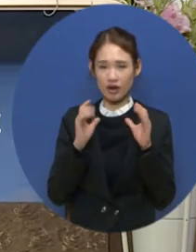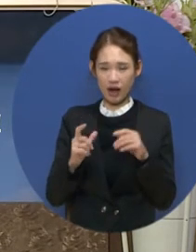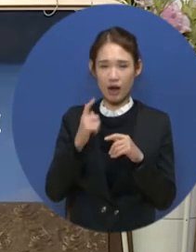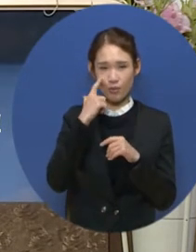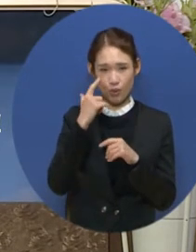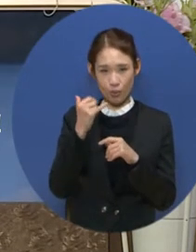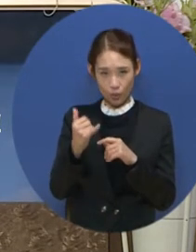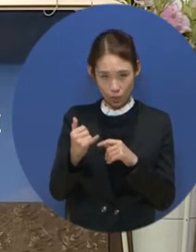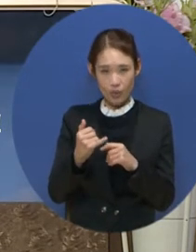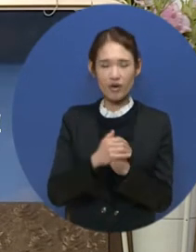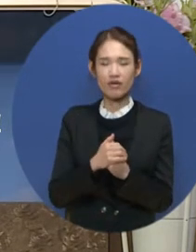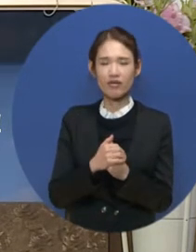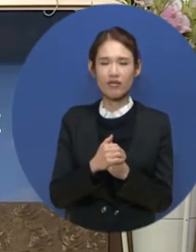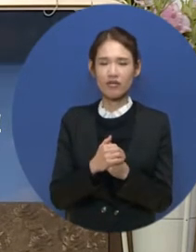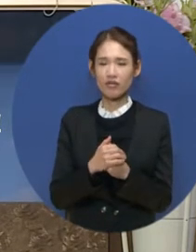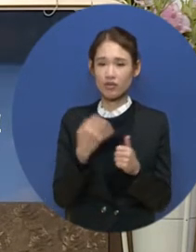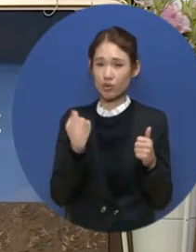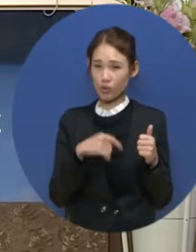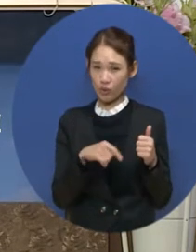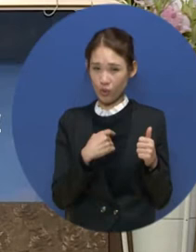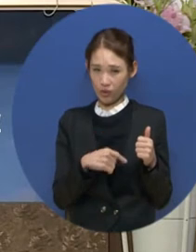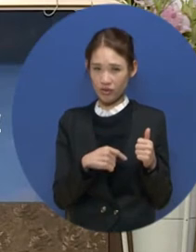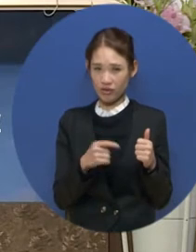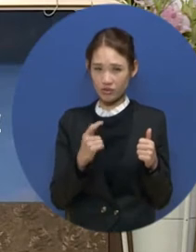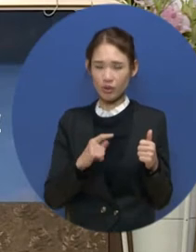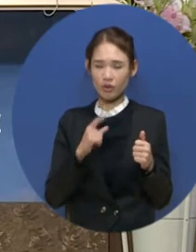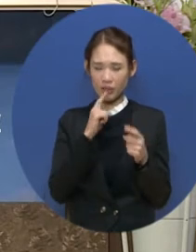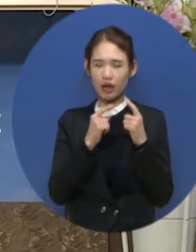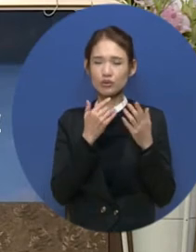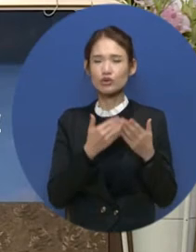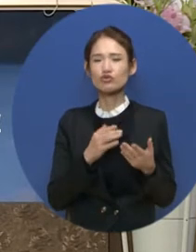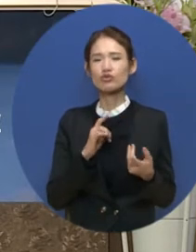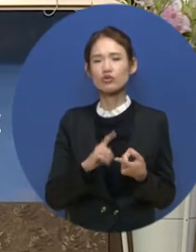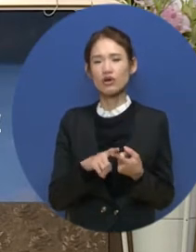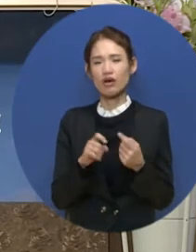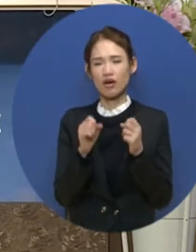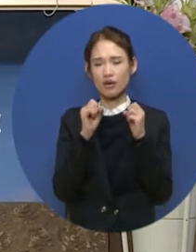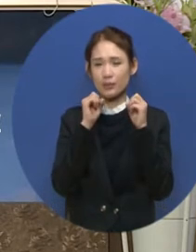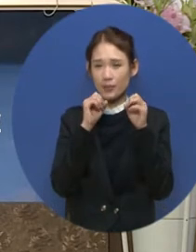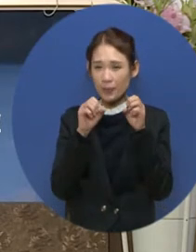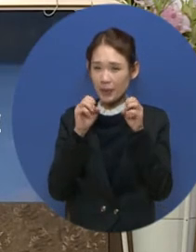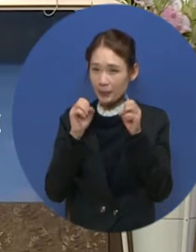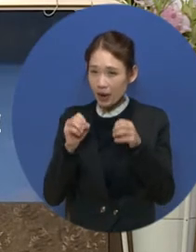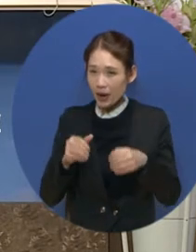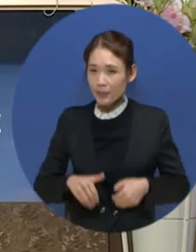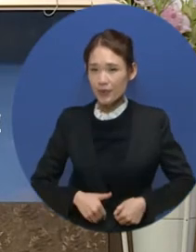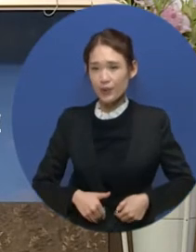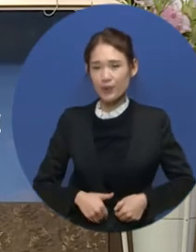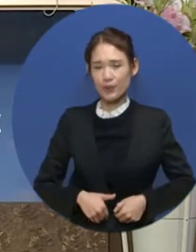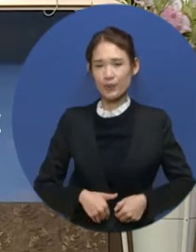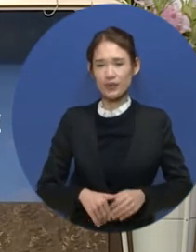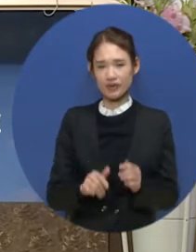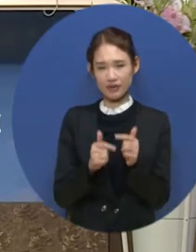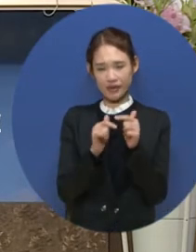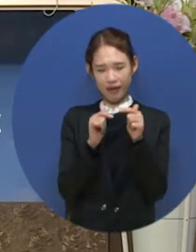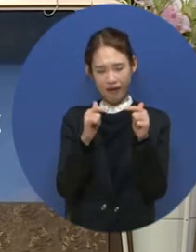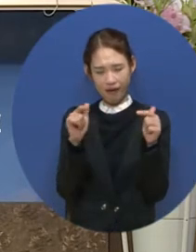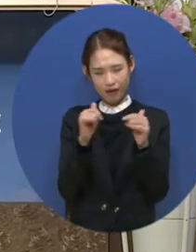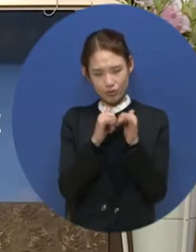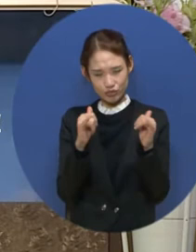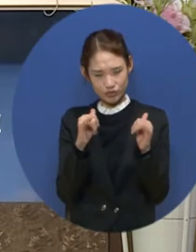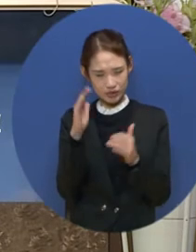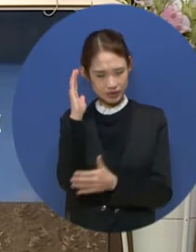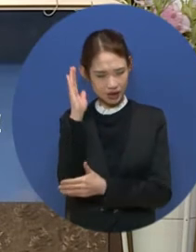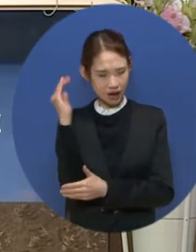yoon 한번에 그 교육이 좀더 말씀하신것처럼 많이 널리 알려져서 다양한 분들이 좀 많이 들을 수 있으면